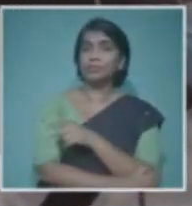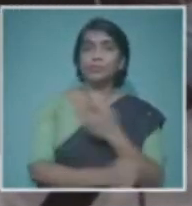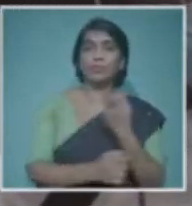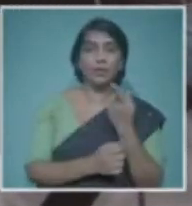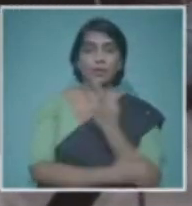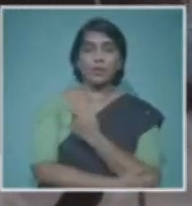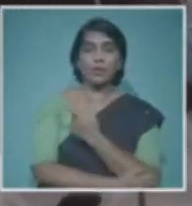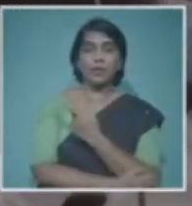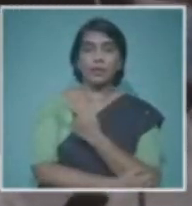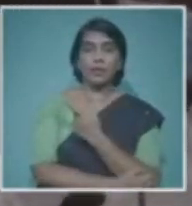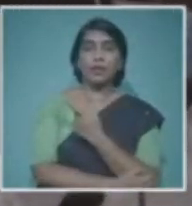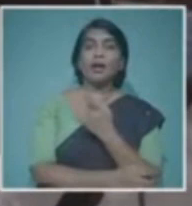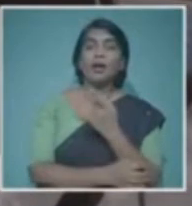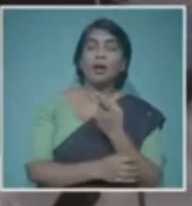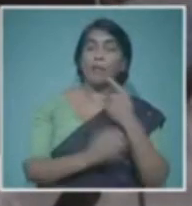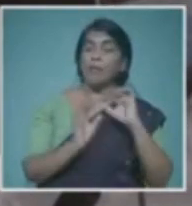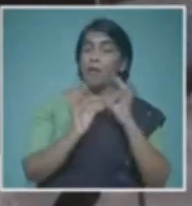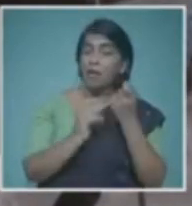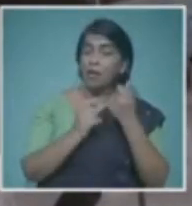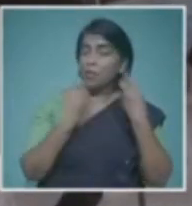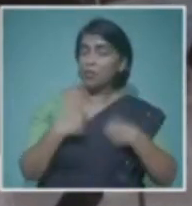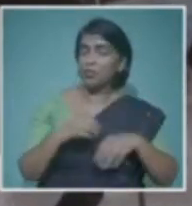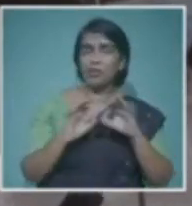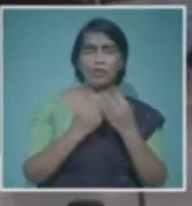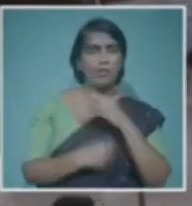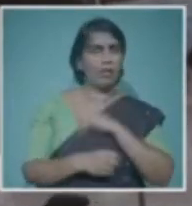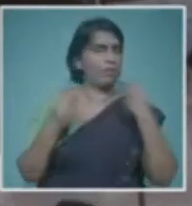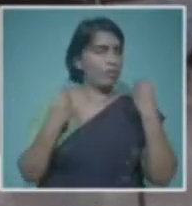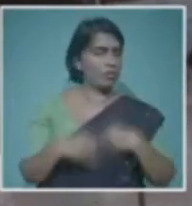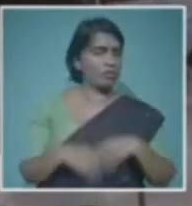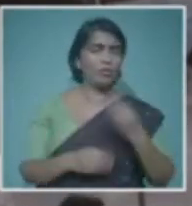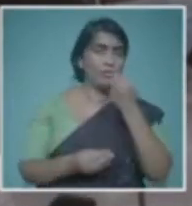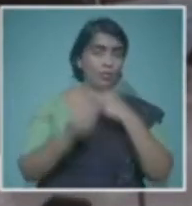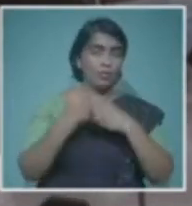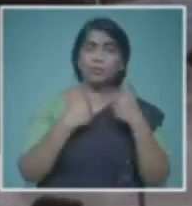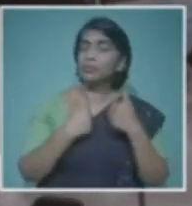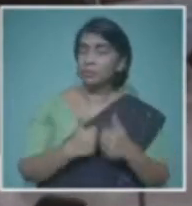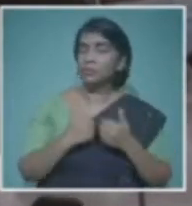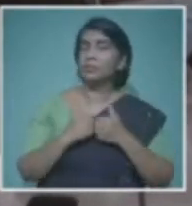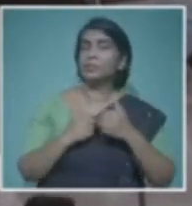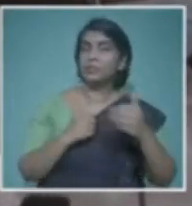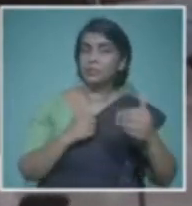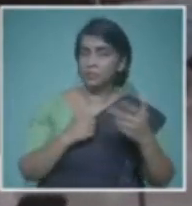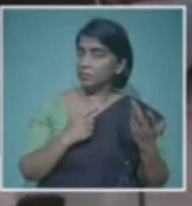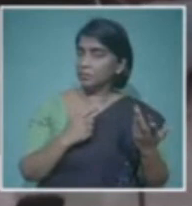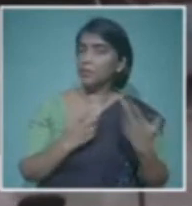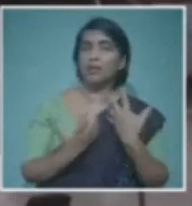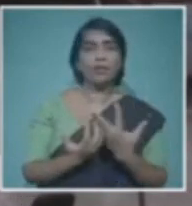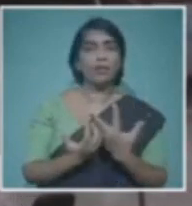ඒ එක්කම ආර්ථික අර්බුදයත් එක්ක පවුලේ ආදායම් කඩා වැටීමත් එක්ක දැන් පෝෂ්‍යදායී ආහාර